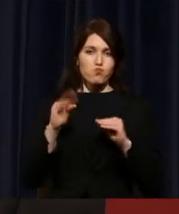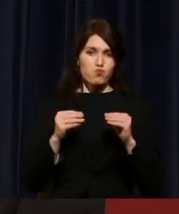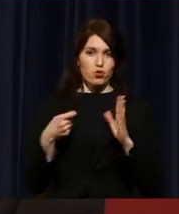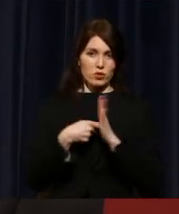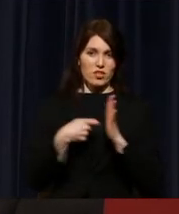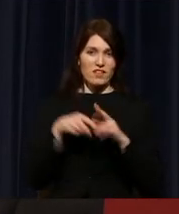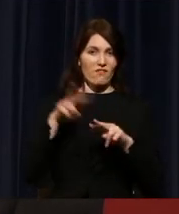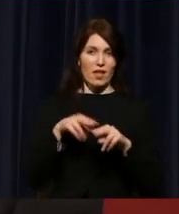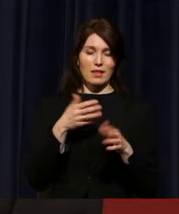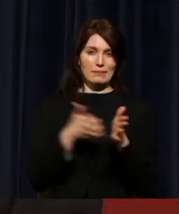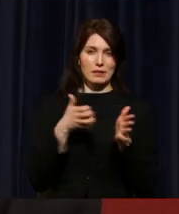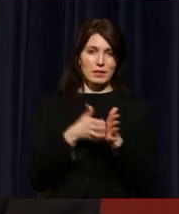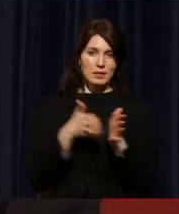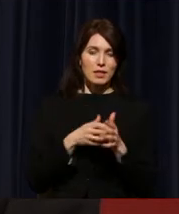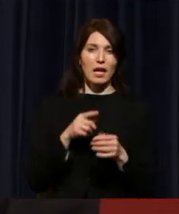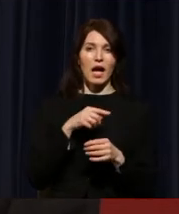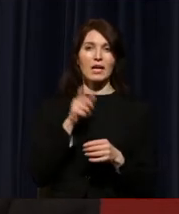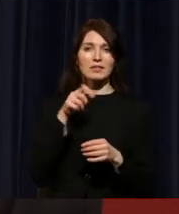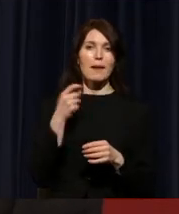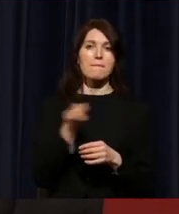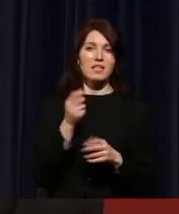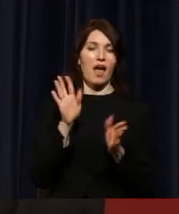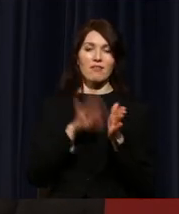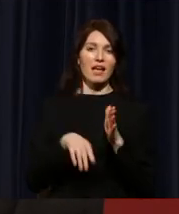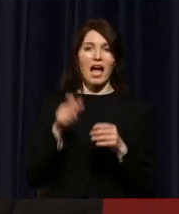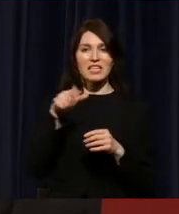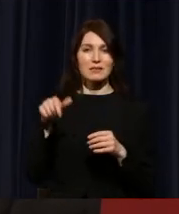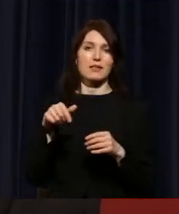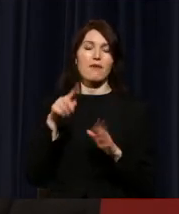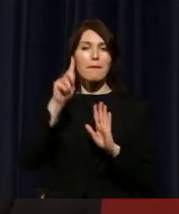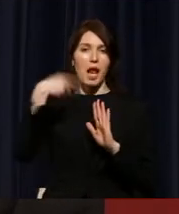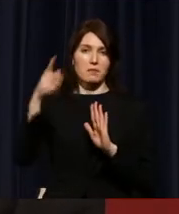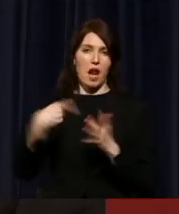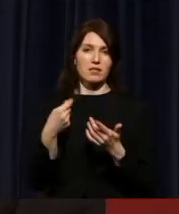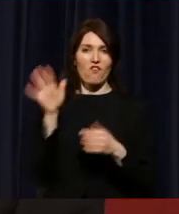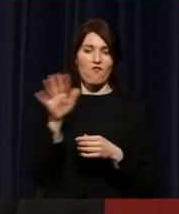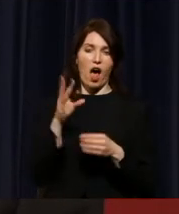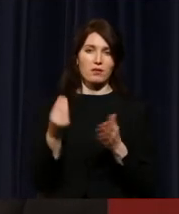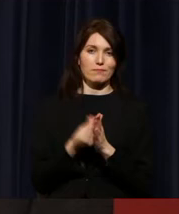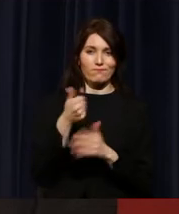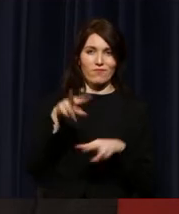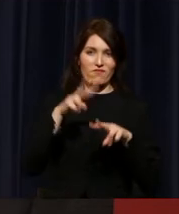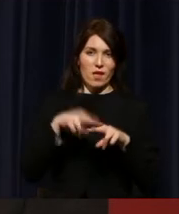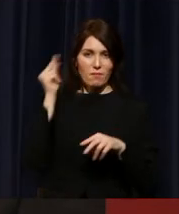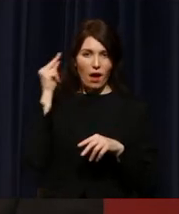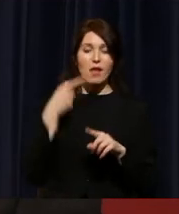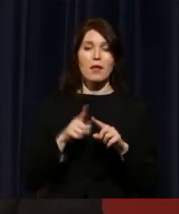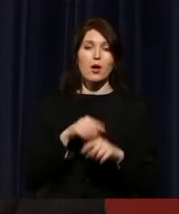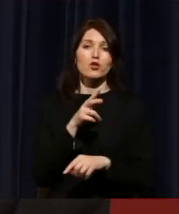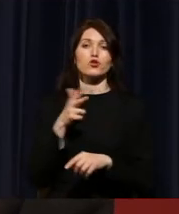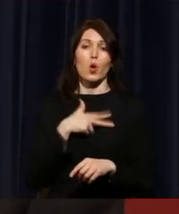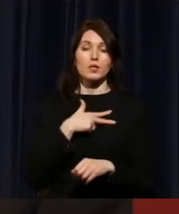ir nepietiekamā apmērā, teiksim, viņas ir mazāk nekā ir pieprasījums pēc studentiem, jo sociālo pakalpojumu nozara, kas